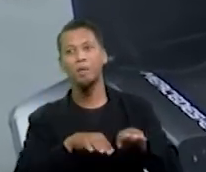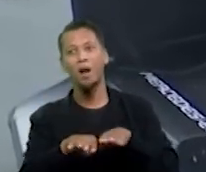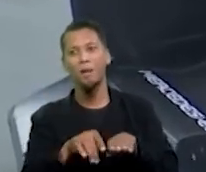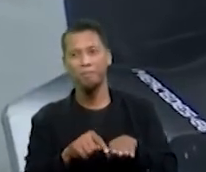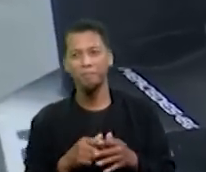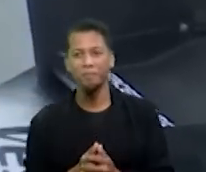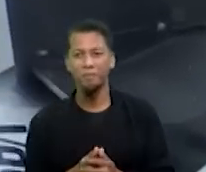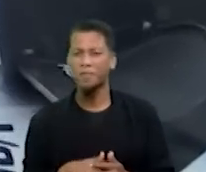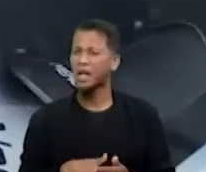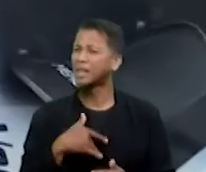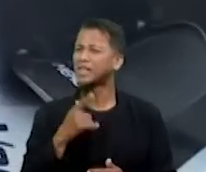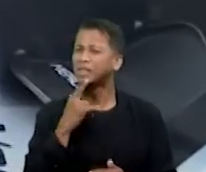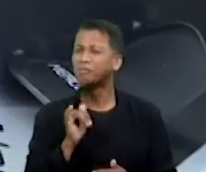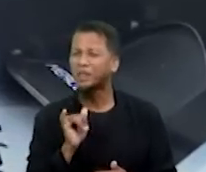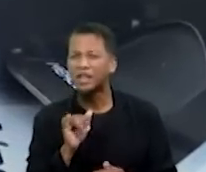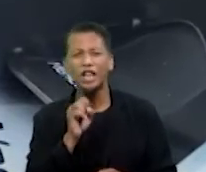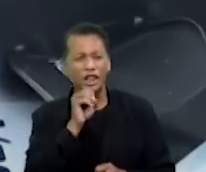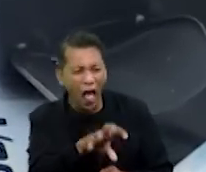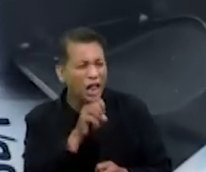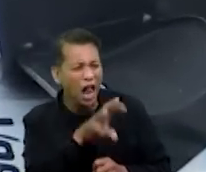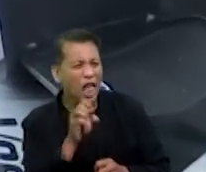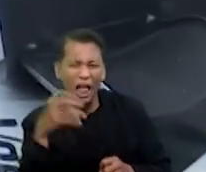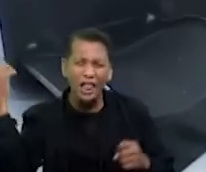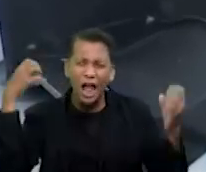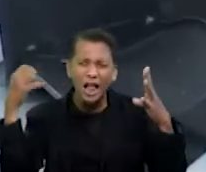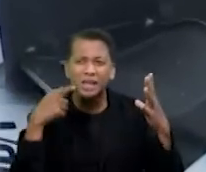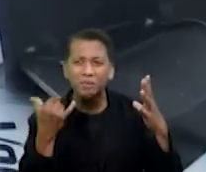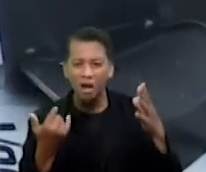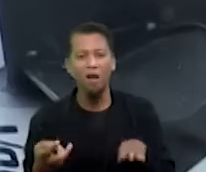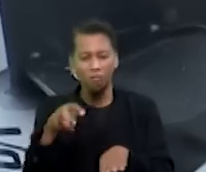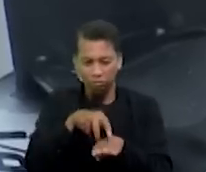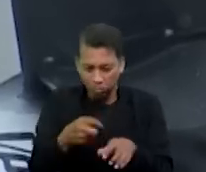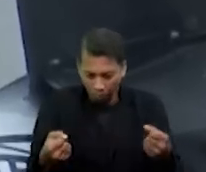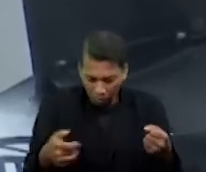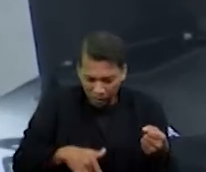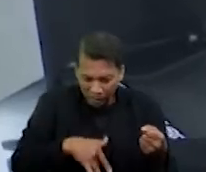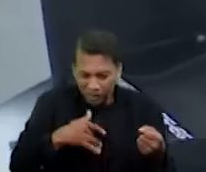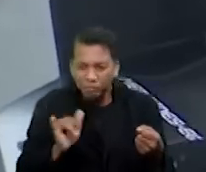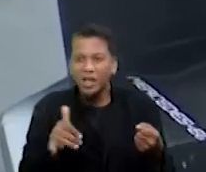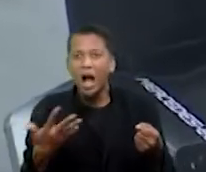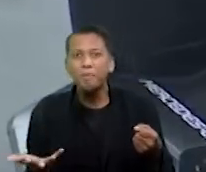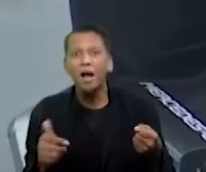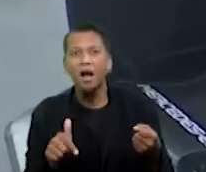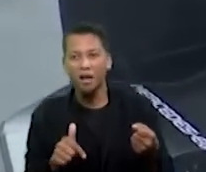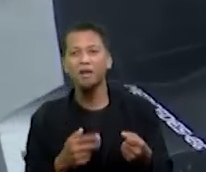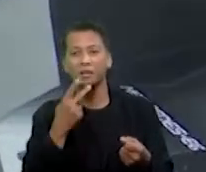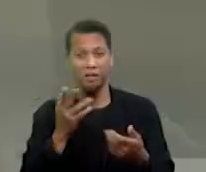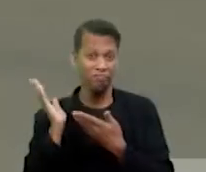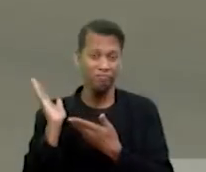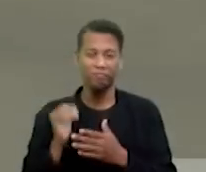dan teriakan-teriakannya ketika berada di atas mobil safety car yang melaju dengan kecepatan kencang? Berikut liputannya.